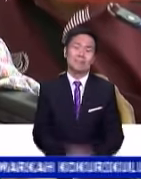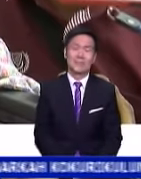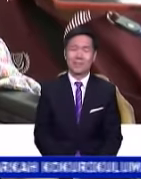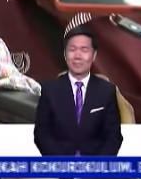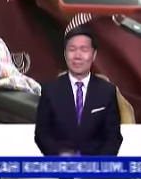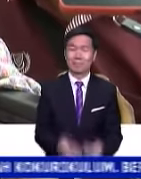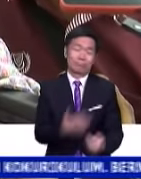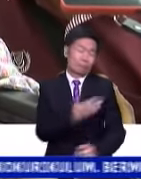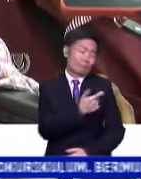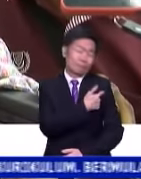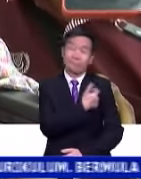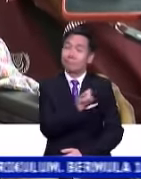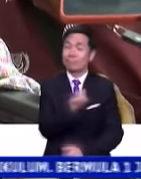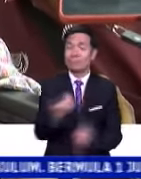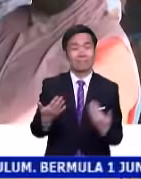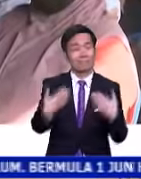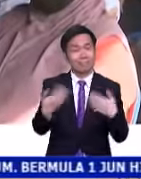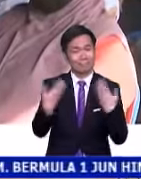Seronok pula.